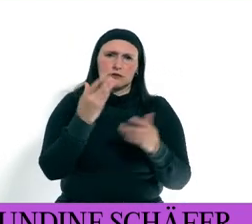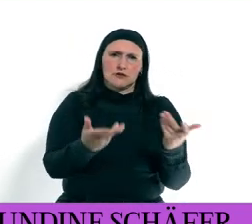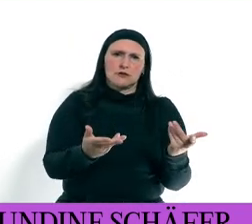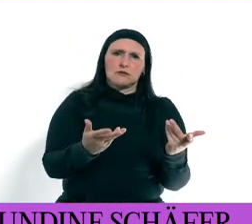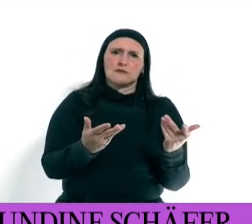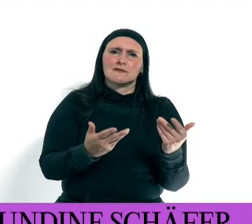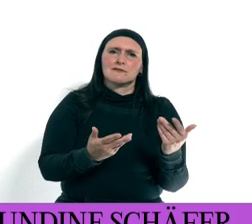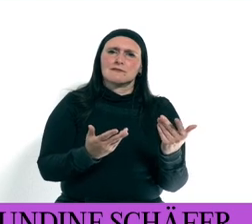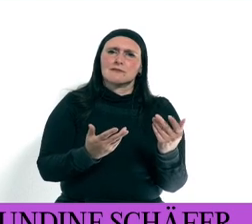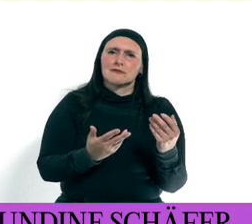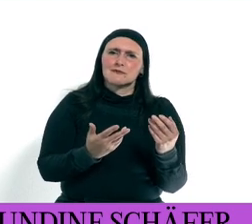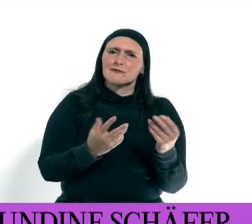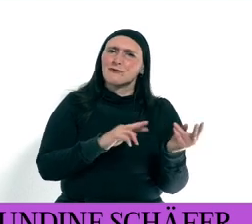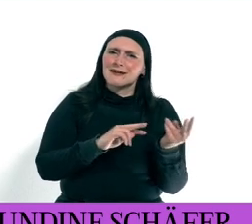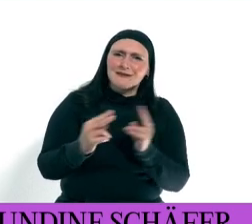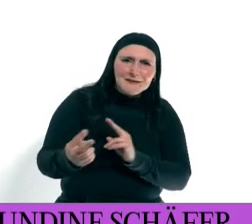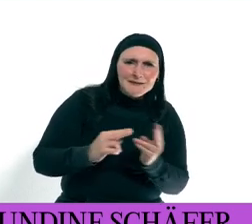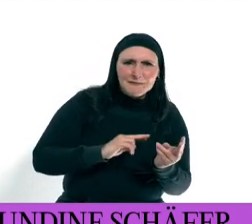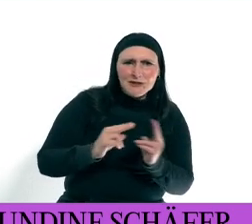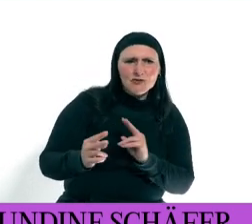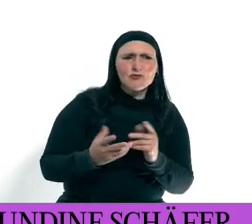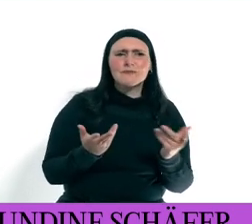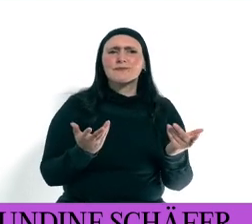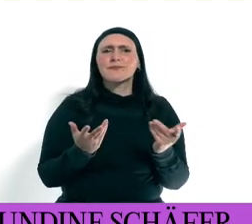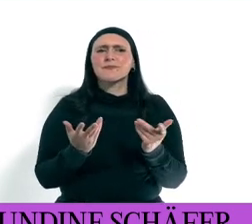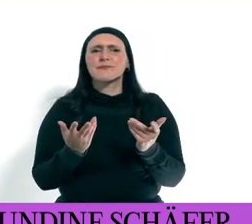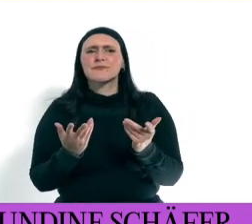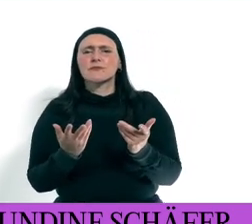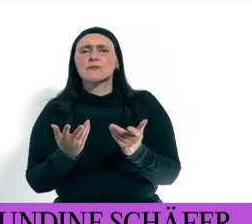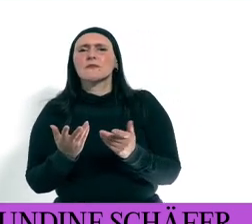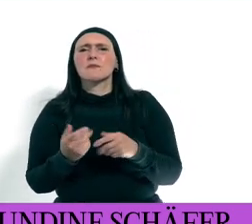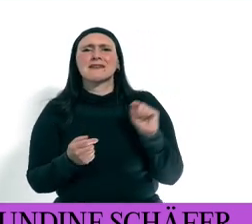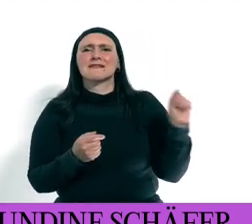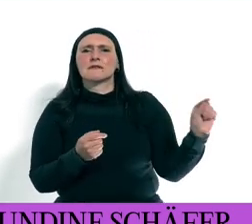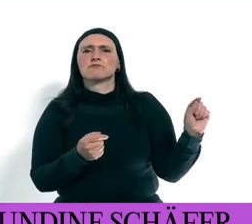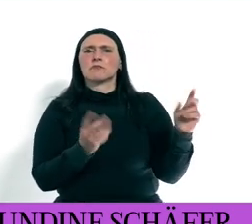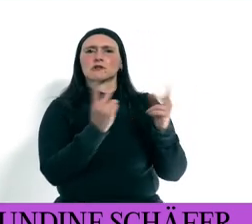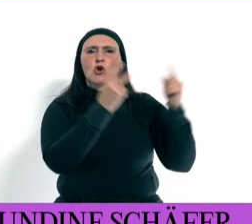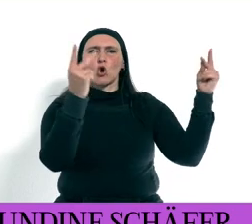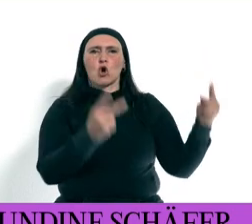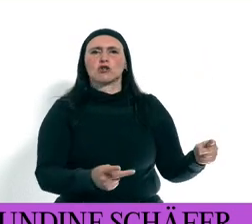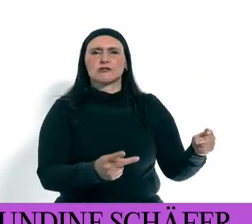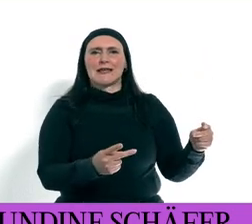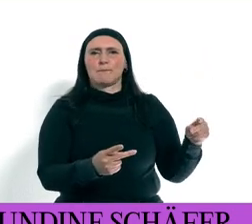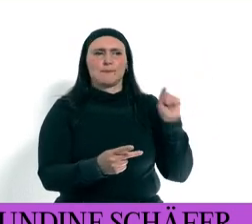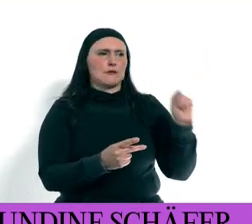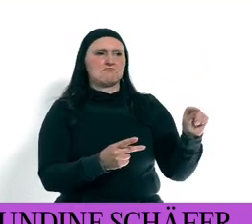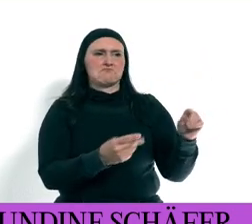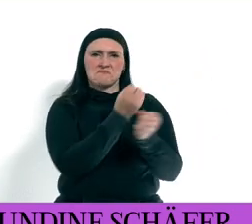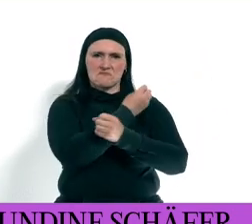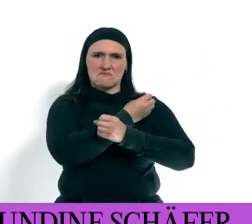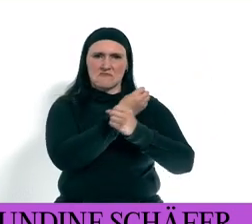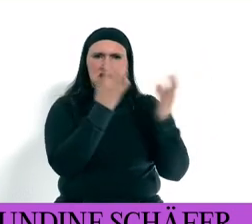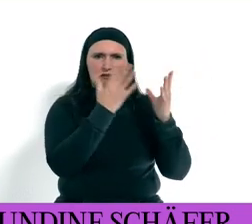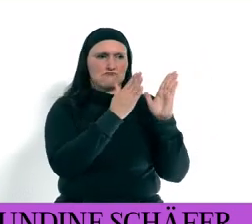Aber es sind tatsächlich nicht alle Medien, die hier eingeführt werden oder die